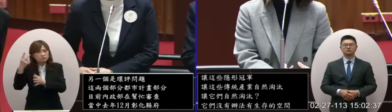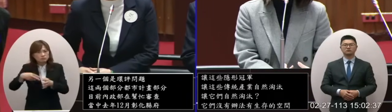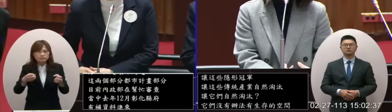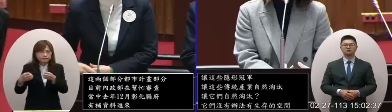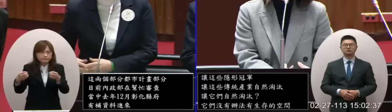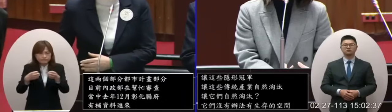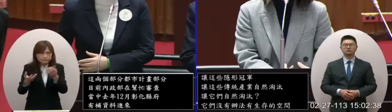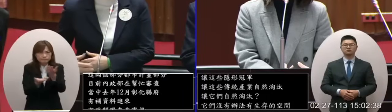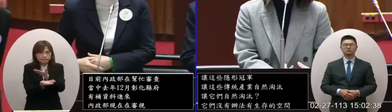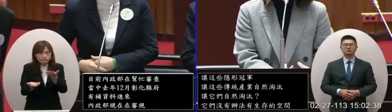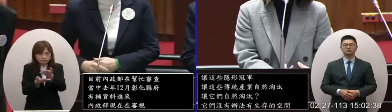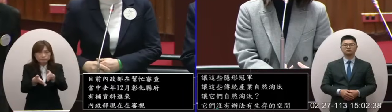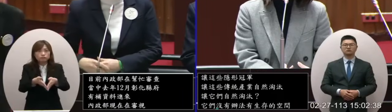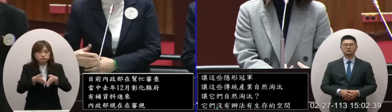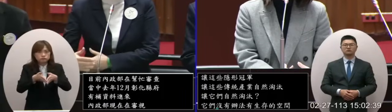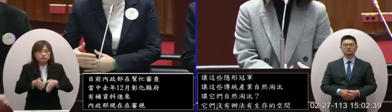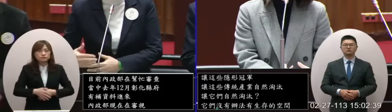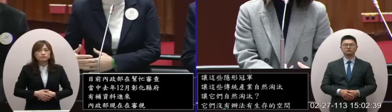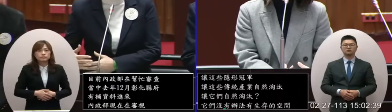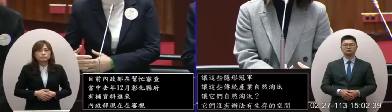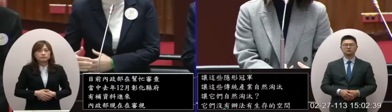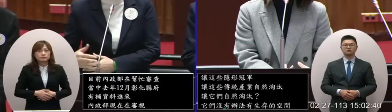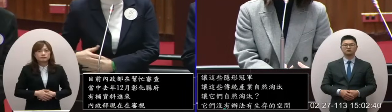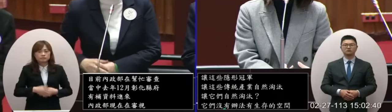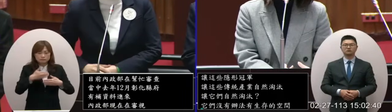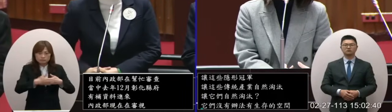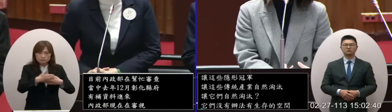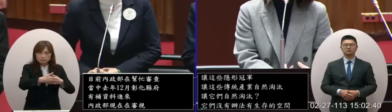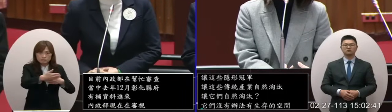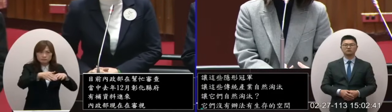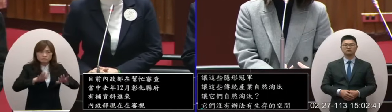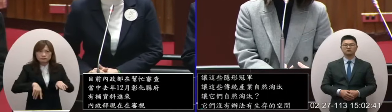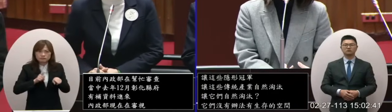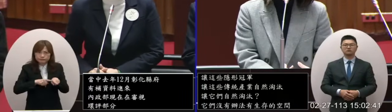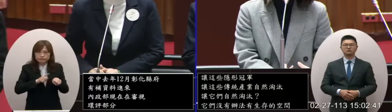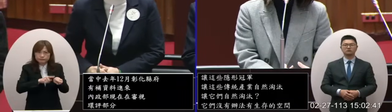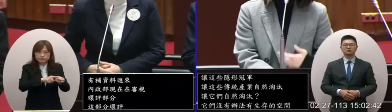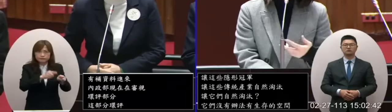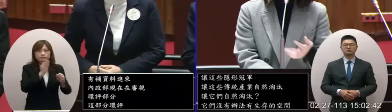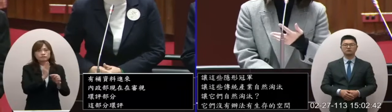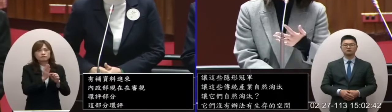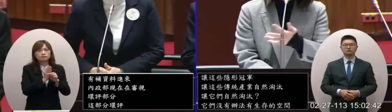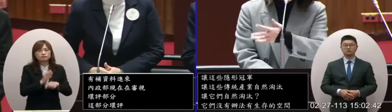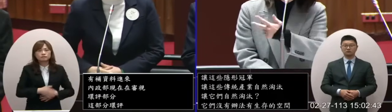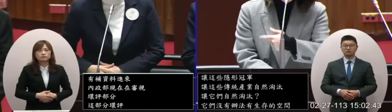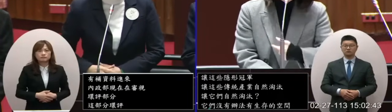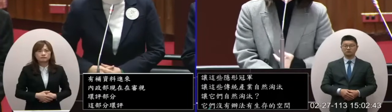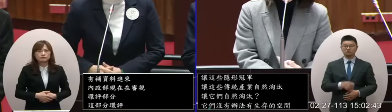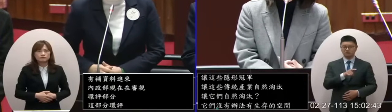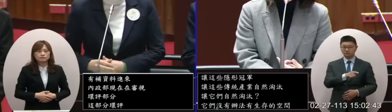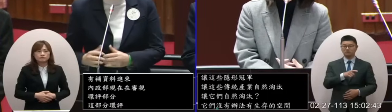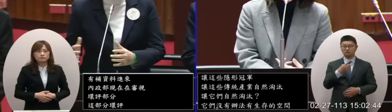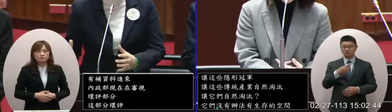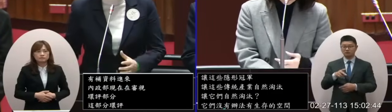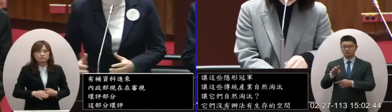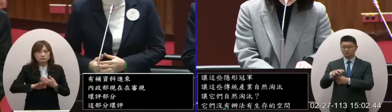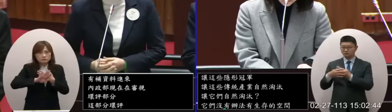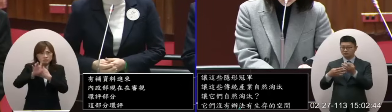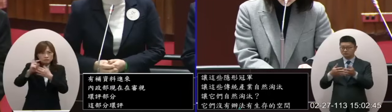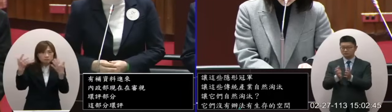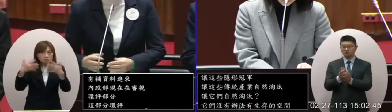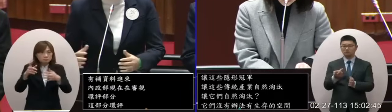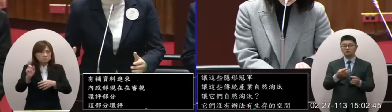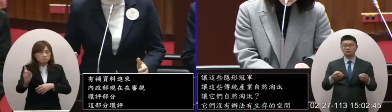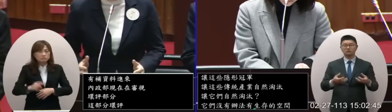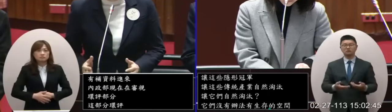磋商了哈，那所以整个步骤目前是还在进行当中。 那所以你们跟农业部进行 磋商。那另外一个问